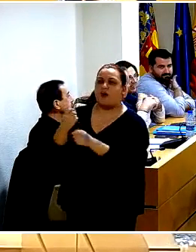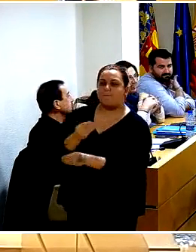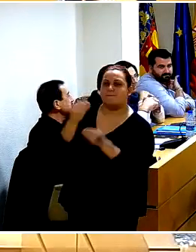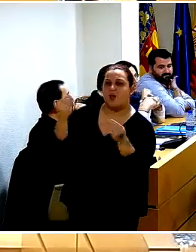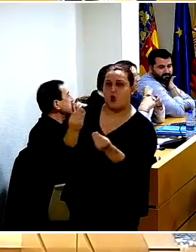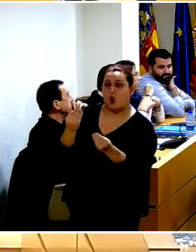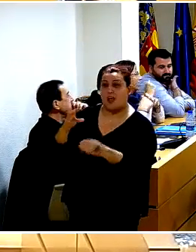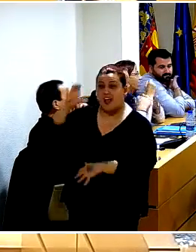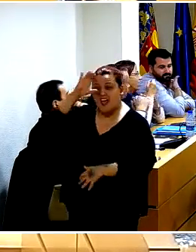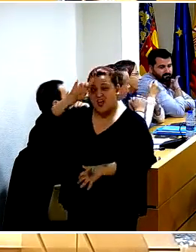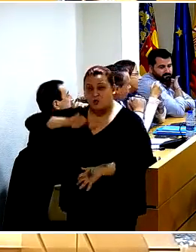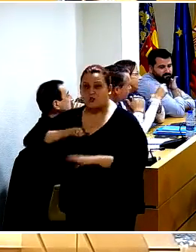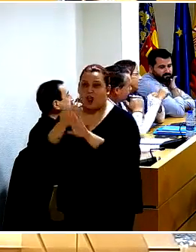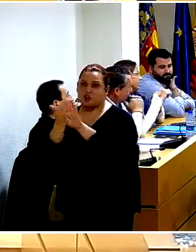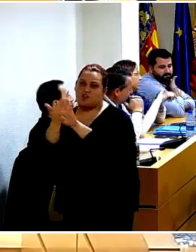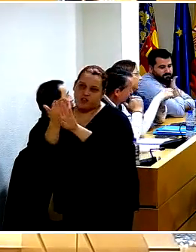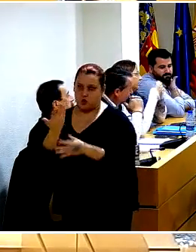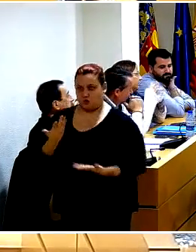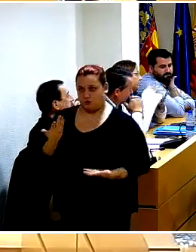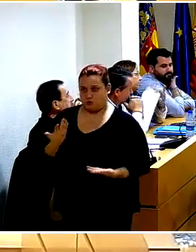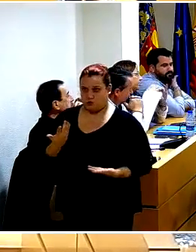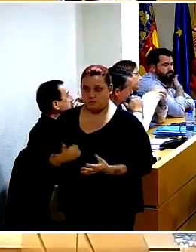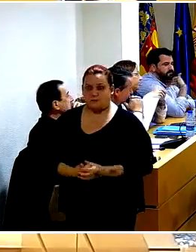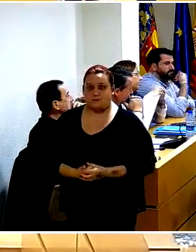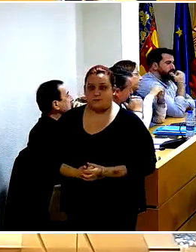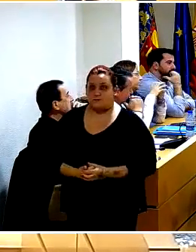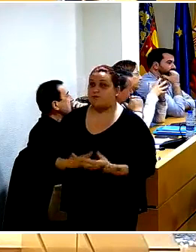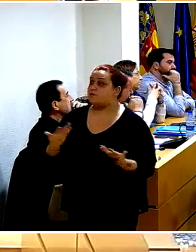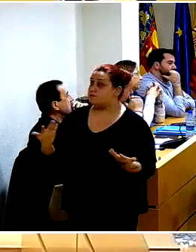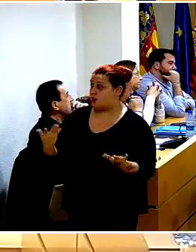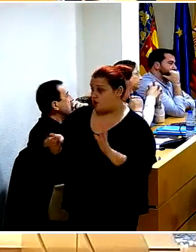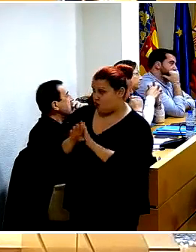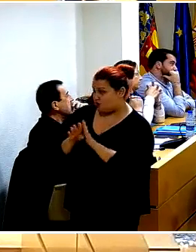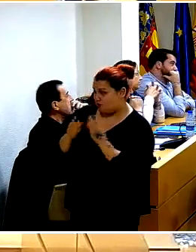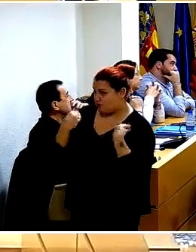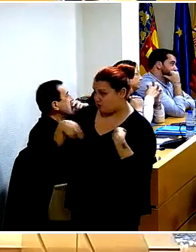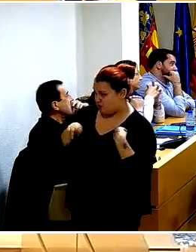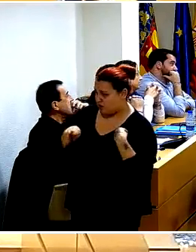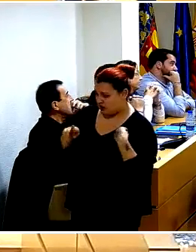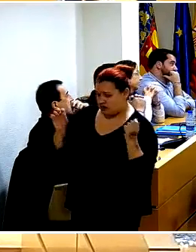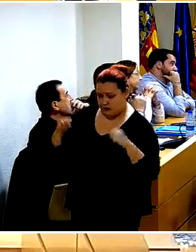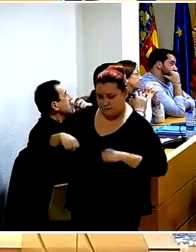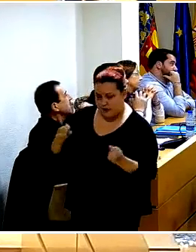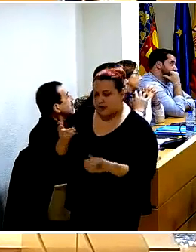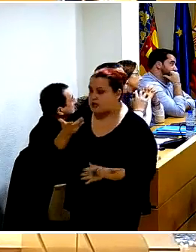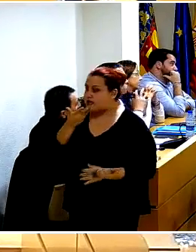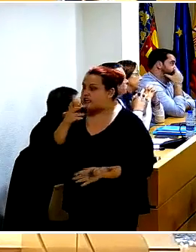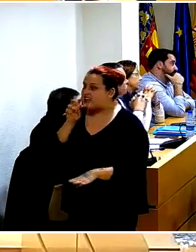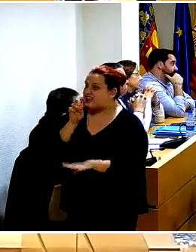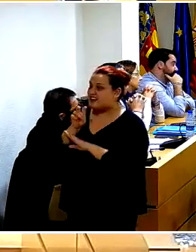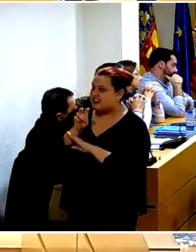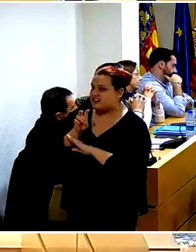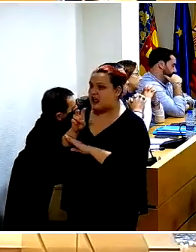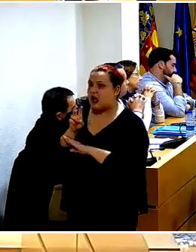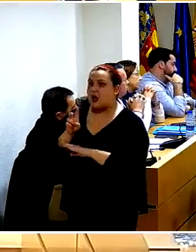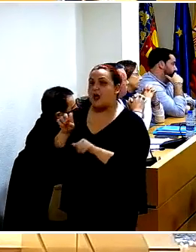escuchen y que se crean lo que dicen. Vale, continúen en esa línia, senyor Ibor, i un apunt, a lo millor si no s'hagueren retallat tant en educació en